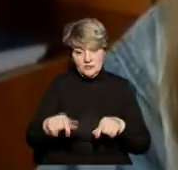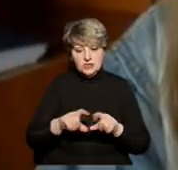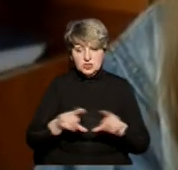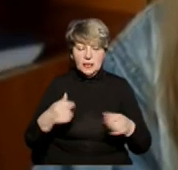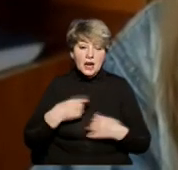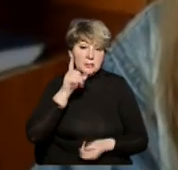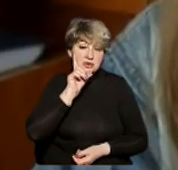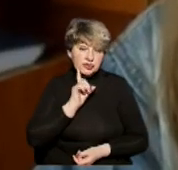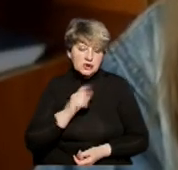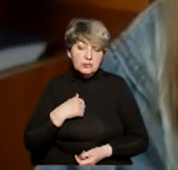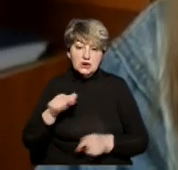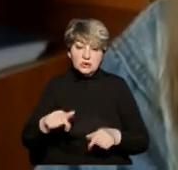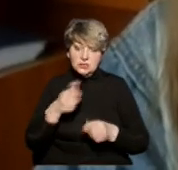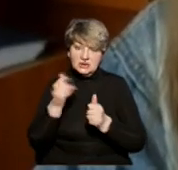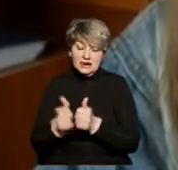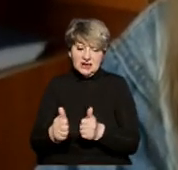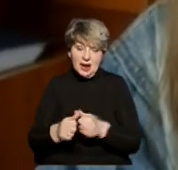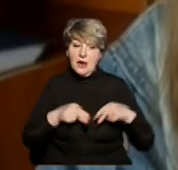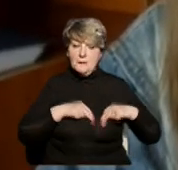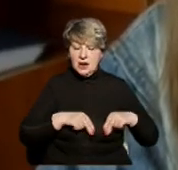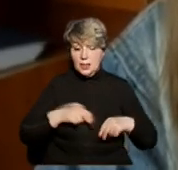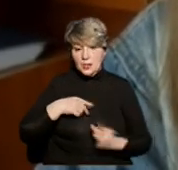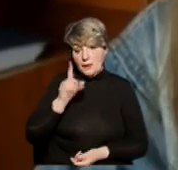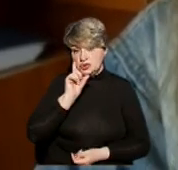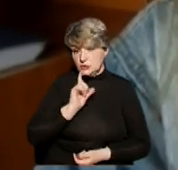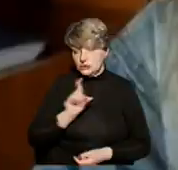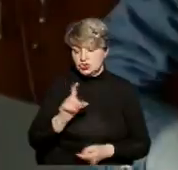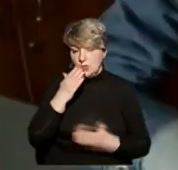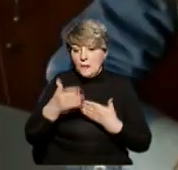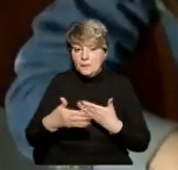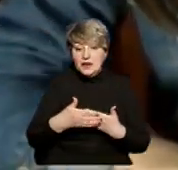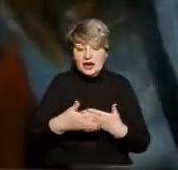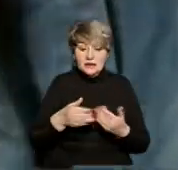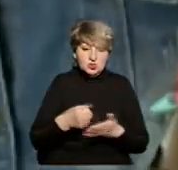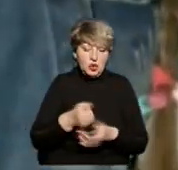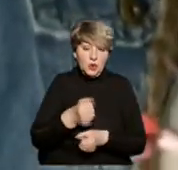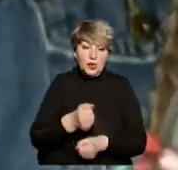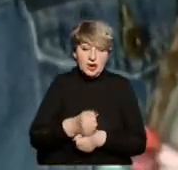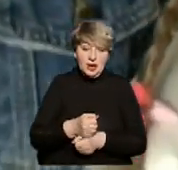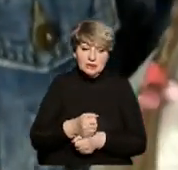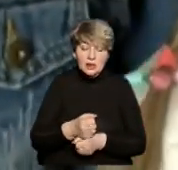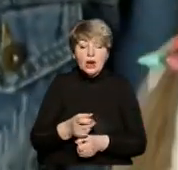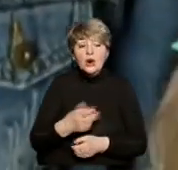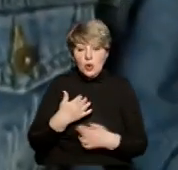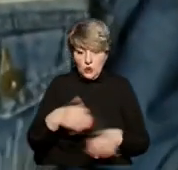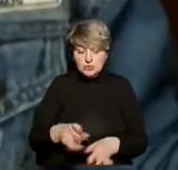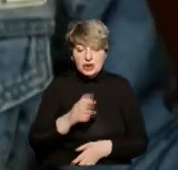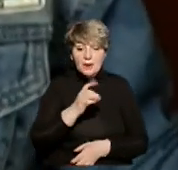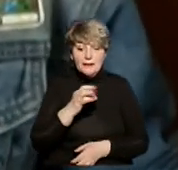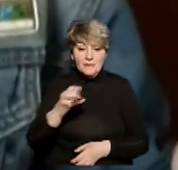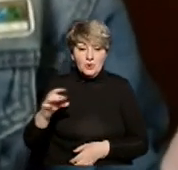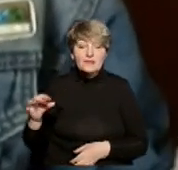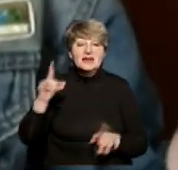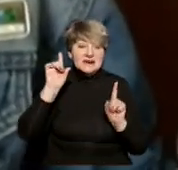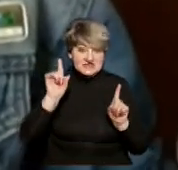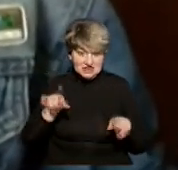Нам зручно, бо ми тут недалеко працюємо, і нам зручніше, що близько до роботи. Каже, вже букви знаємо, так?